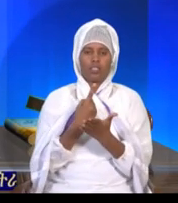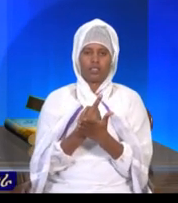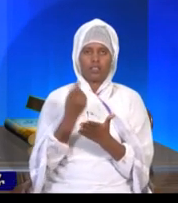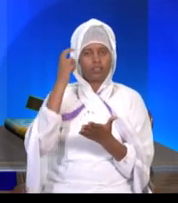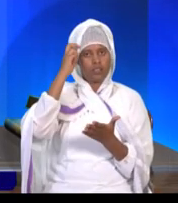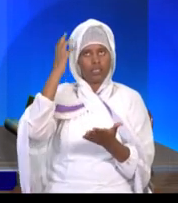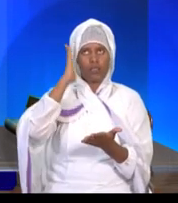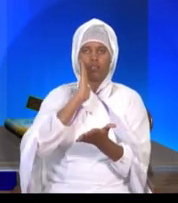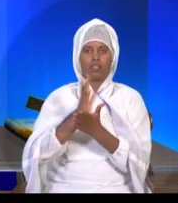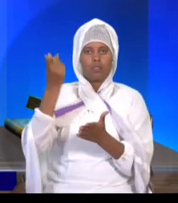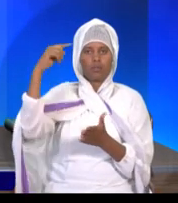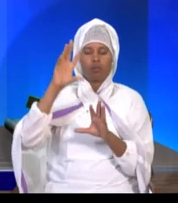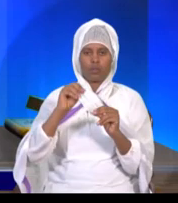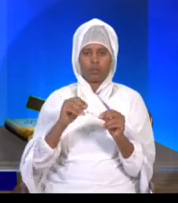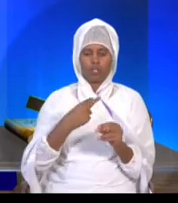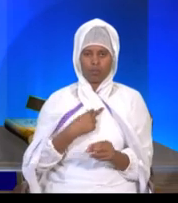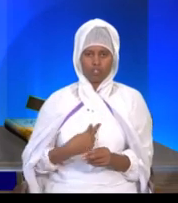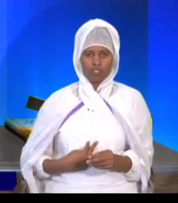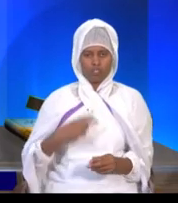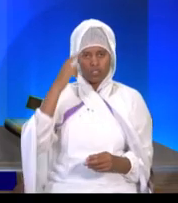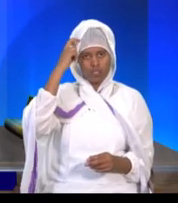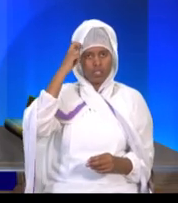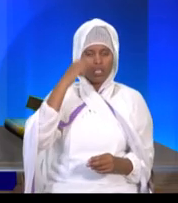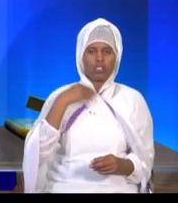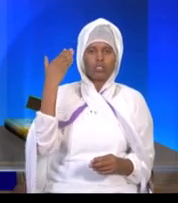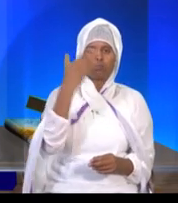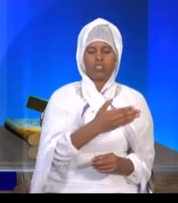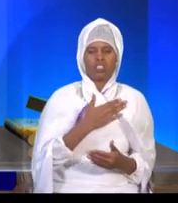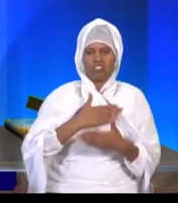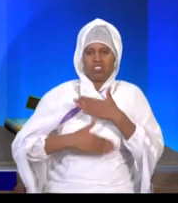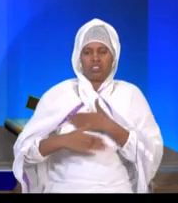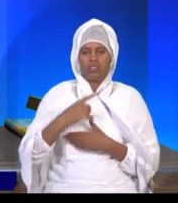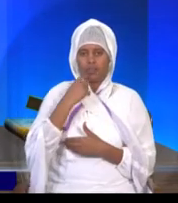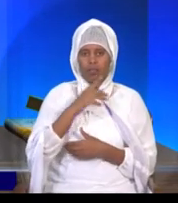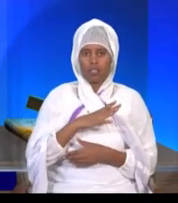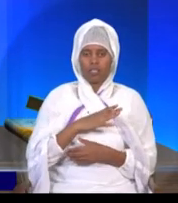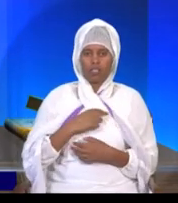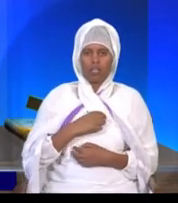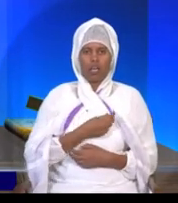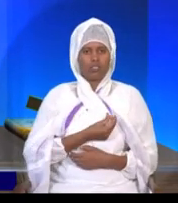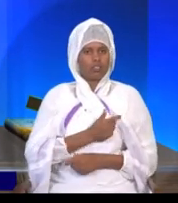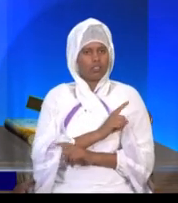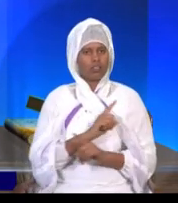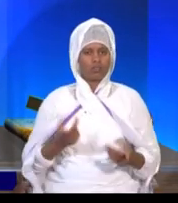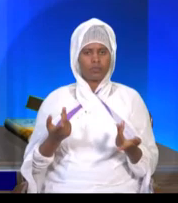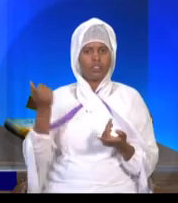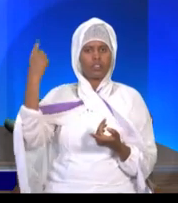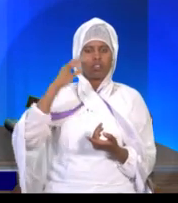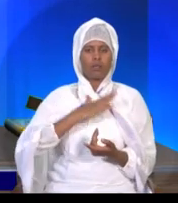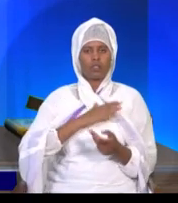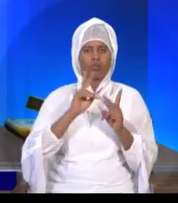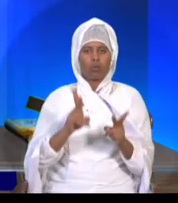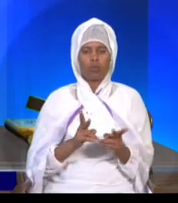بوستا يعني. سلازي عب كهن كايدا زي نصح المغنيات كمي غيري زي نصح إيلكا أي تشعر